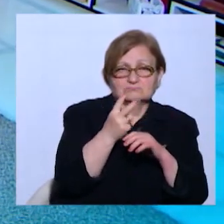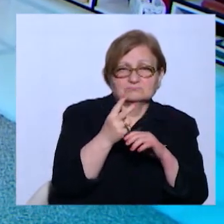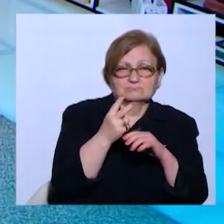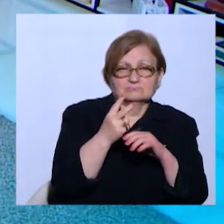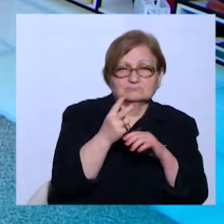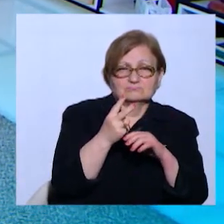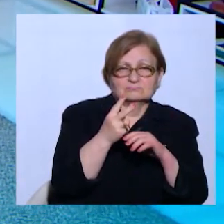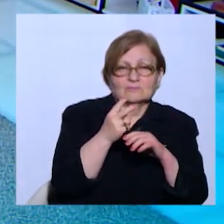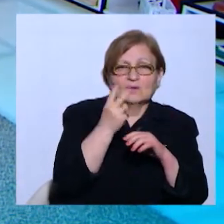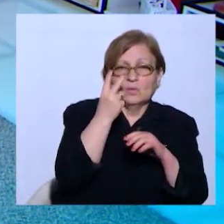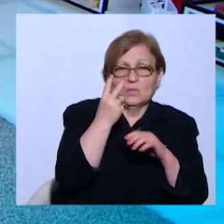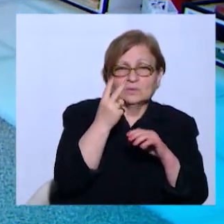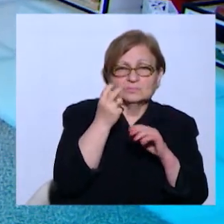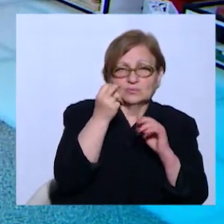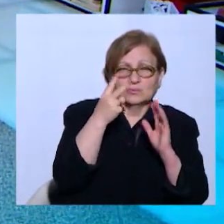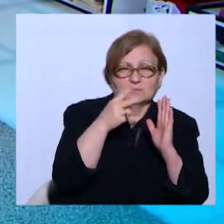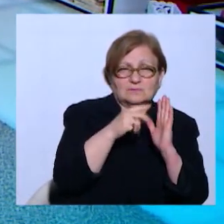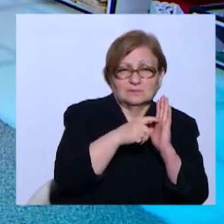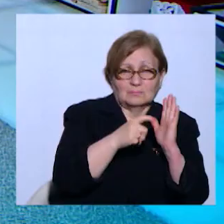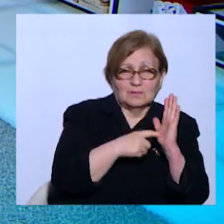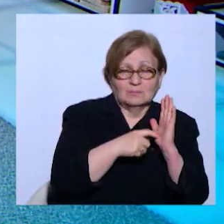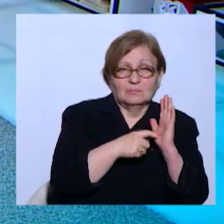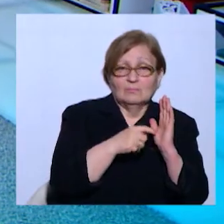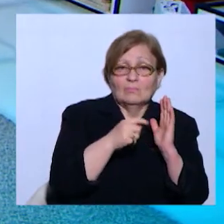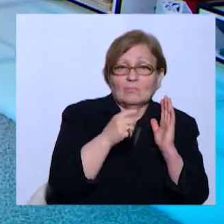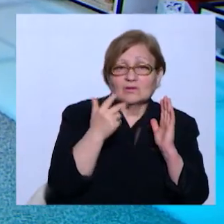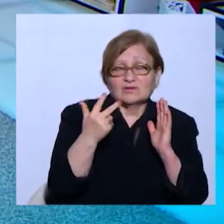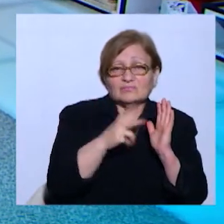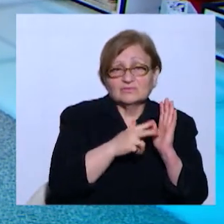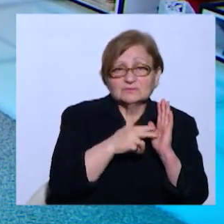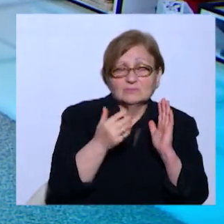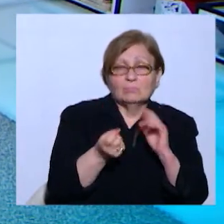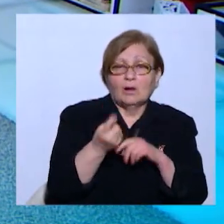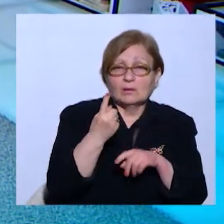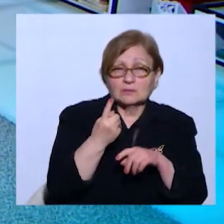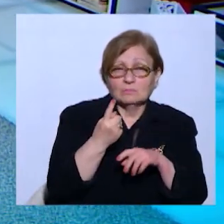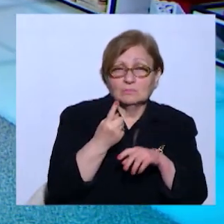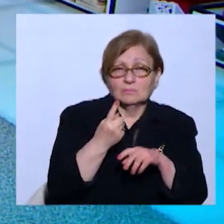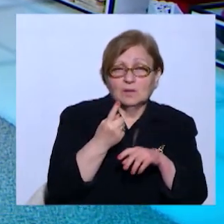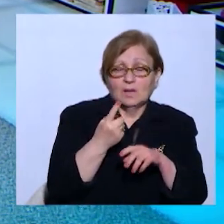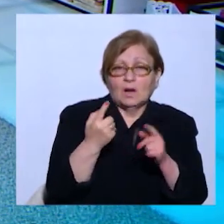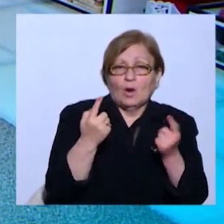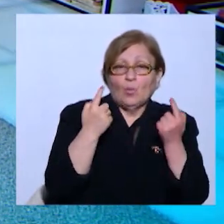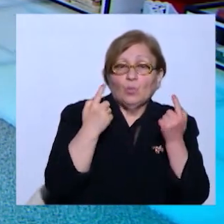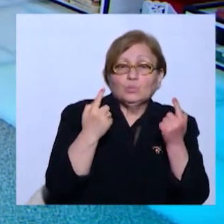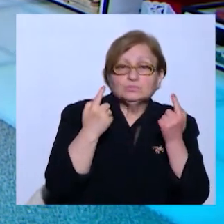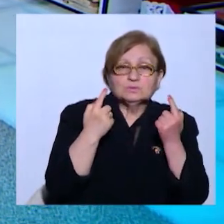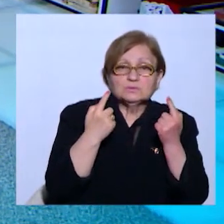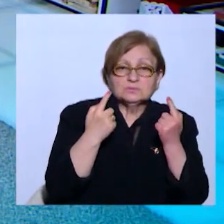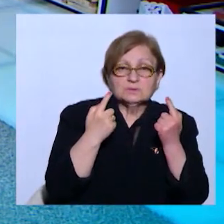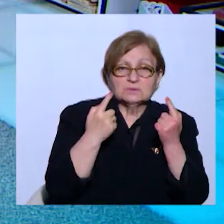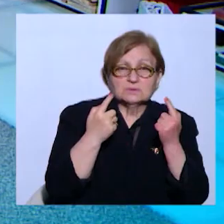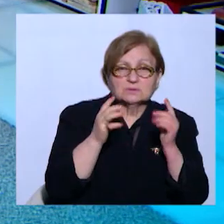არის 12-ის გამყოფიც და 2 არის 8-ის გამყოფიც, მაგრამ აღმოჩნდა უდიდესი